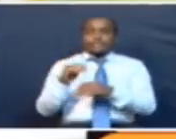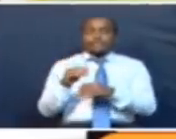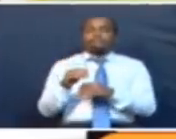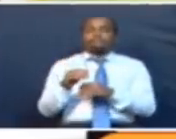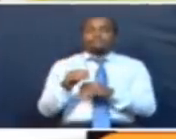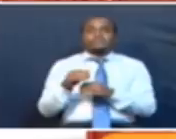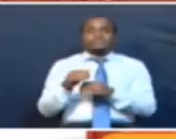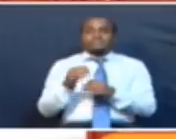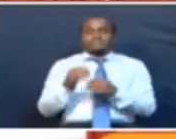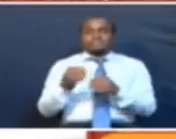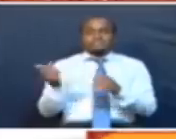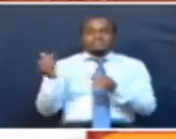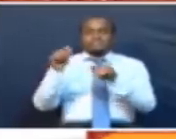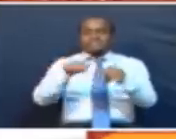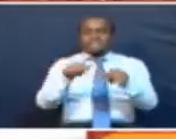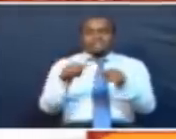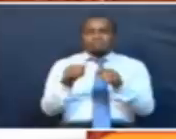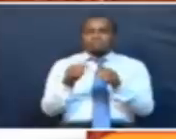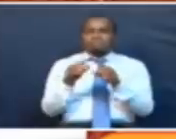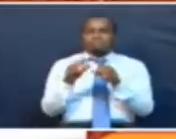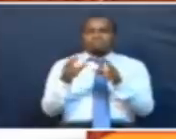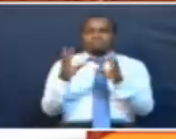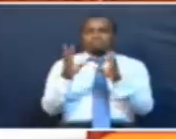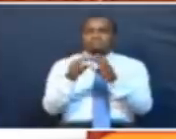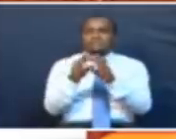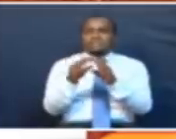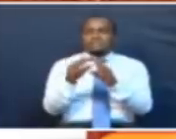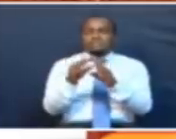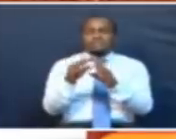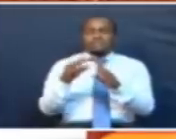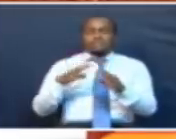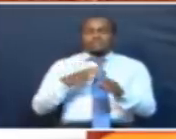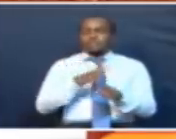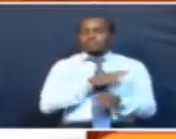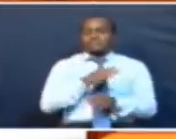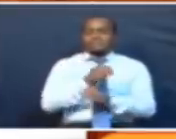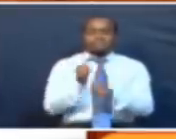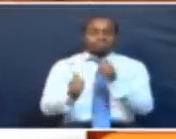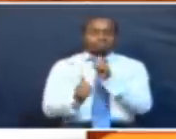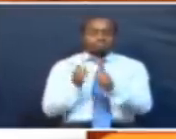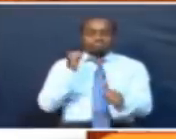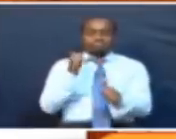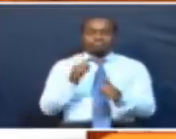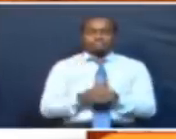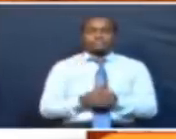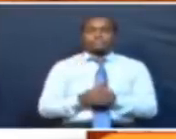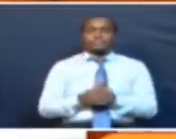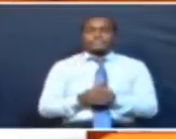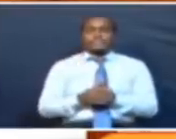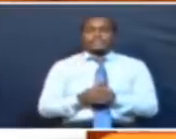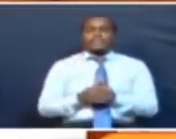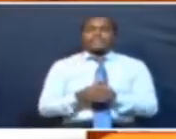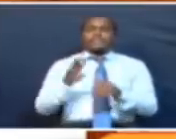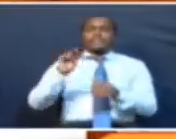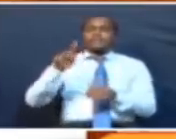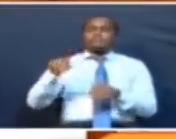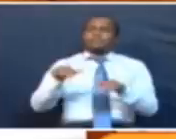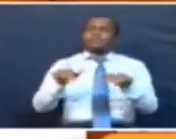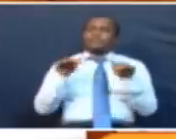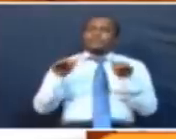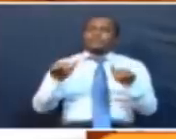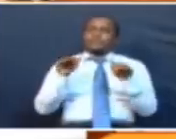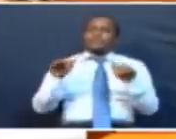pili mfululizo na kukosa kufika mbele ya kamati inayochunguza kashfa hiyo. Wabunge ambao walimsubiri waziri huyu